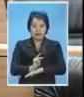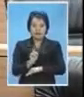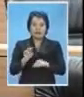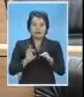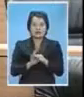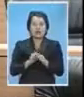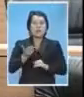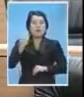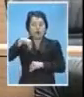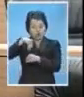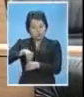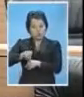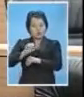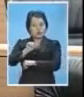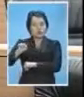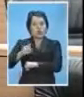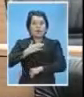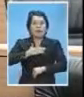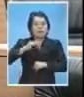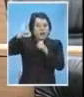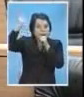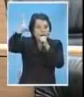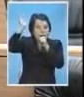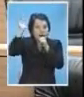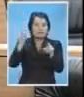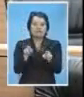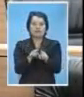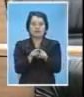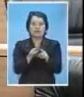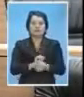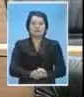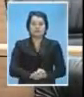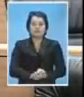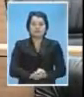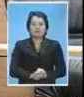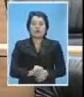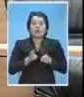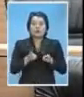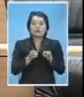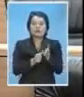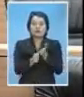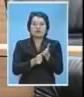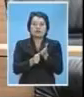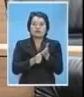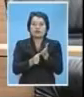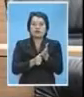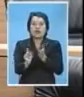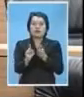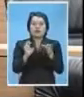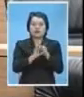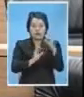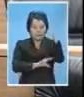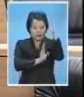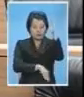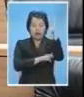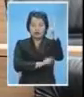ยนั่งอยู่ข้างล่างผมเคยลุกขึ้นอภิปรายเหมือนกันว่าแนวทางในการแก้ไขปัญหาและปัญหาจังหวัดชายแดนภาค